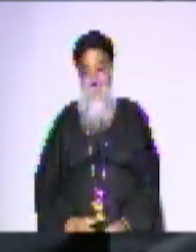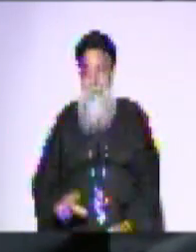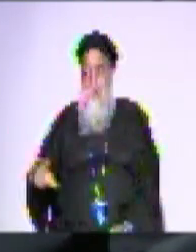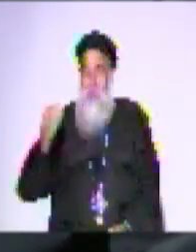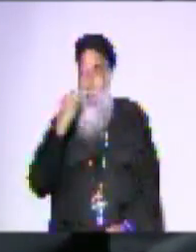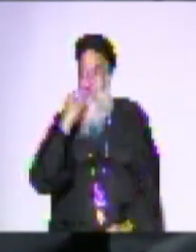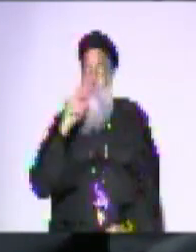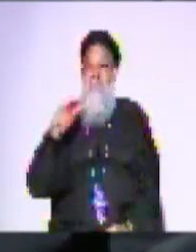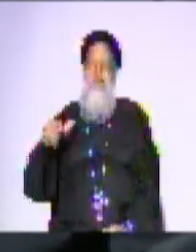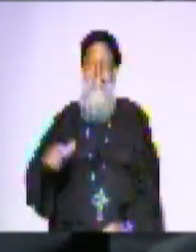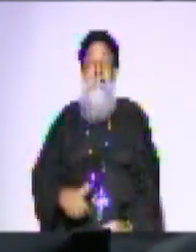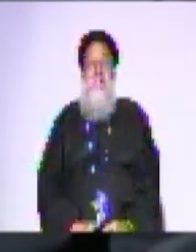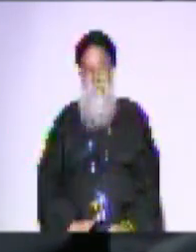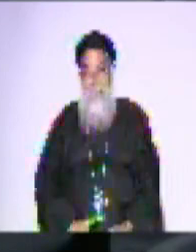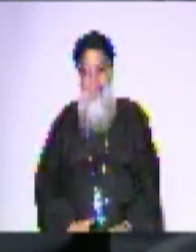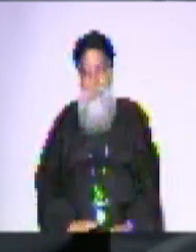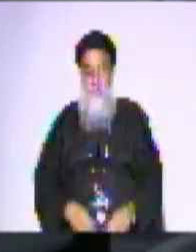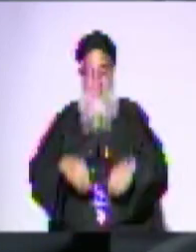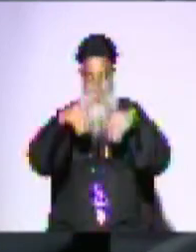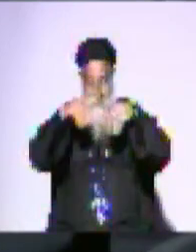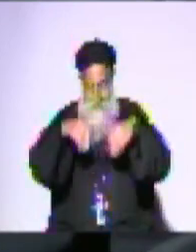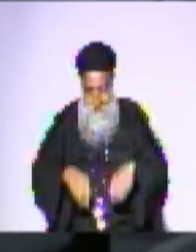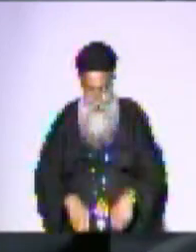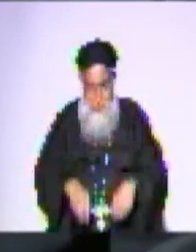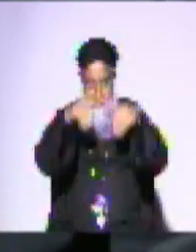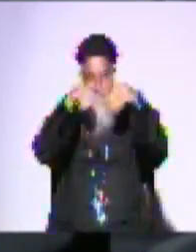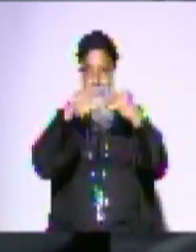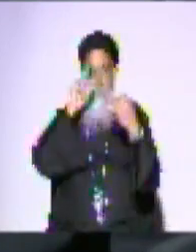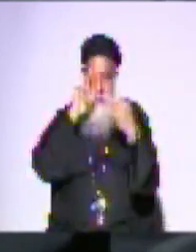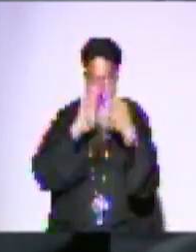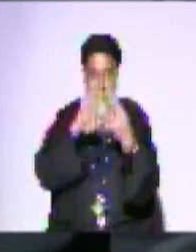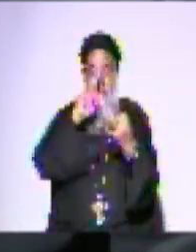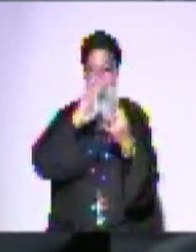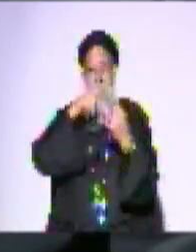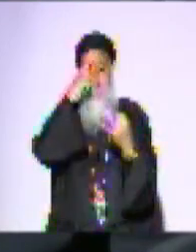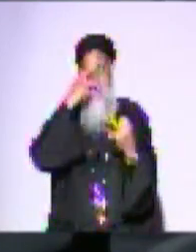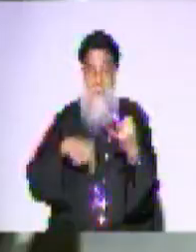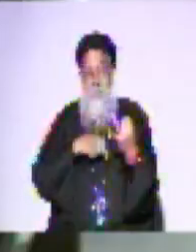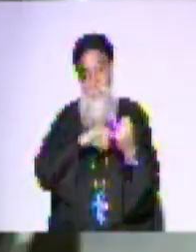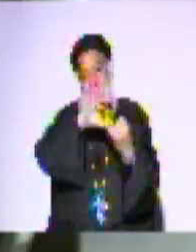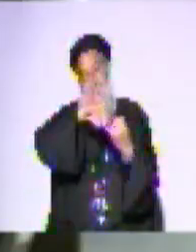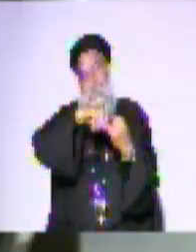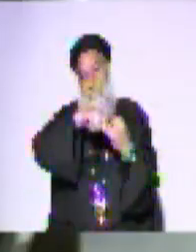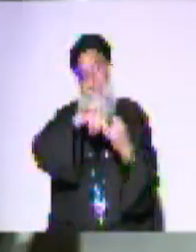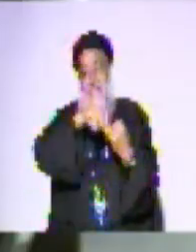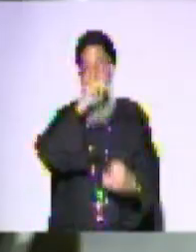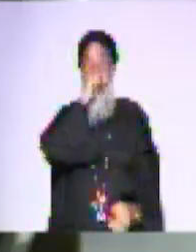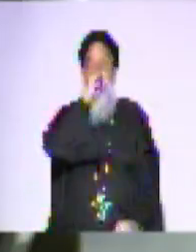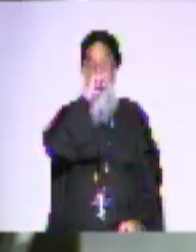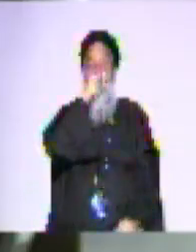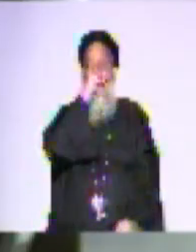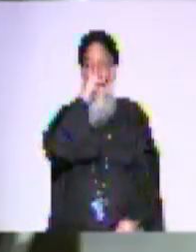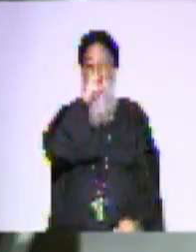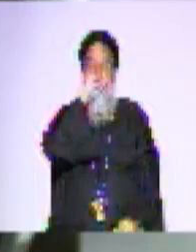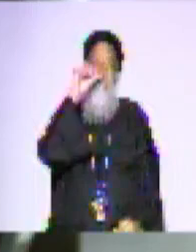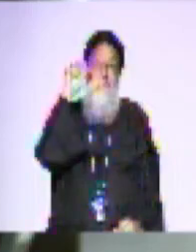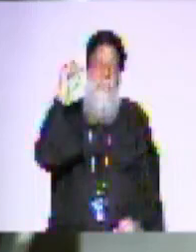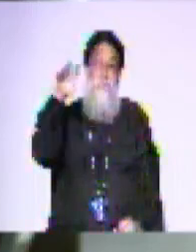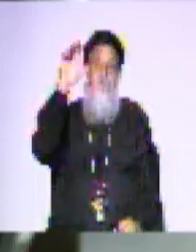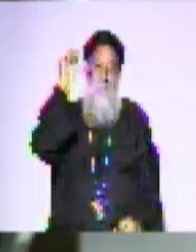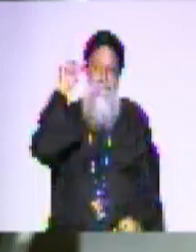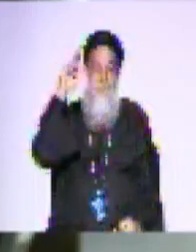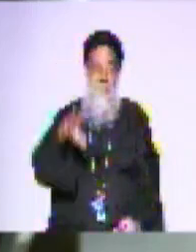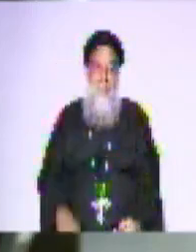تمام، يعني المعمودية والكنيسة برضو قوم استنيري. عشان كده هي سر الاستنارة.